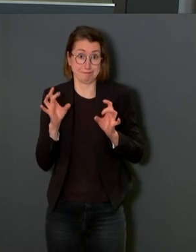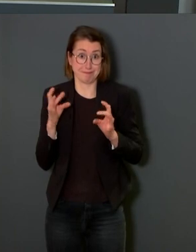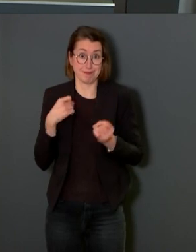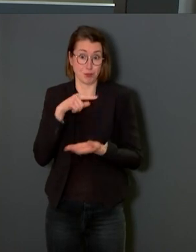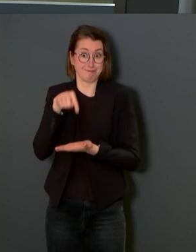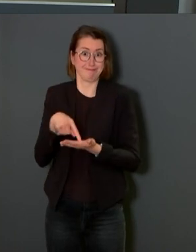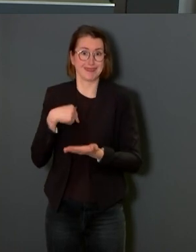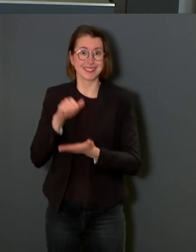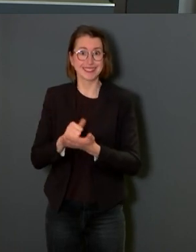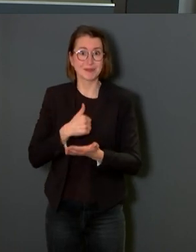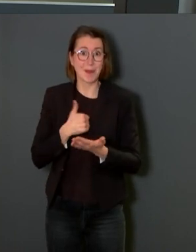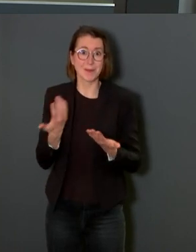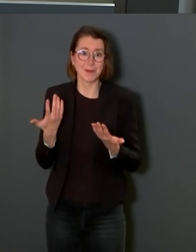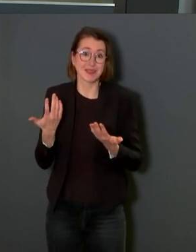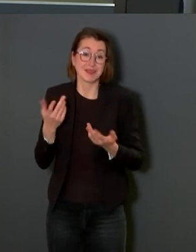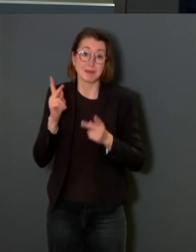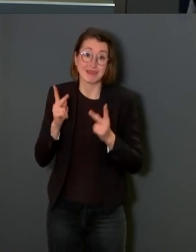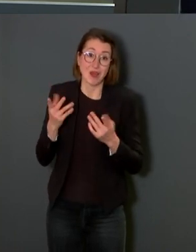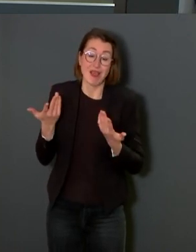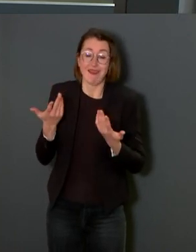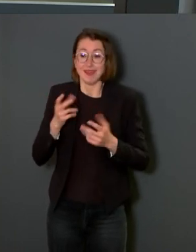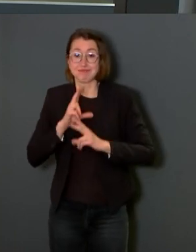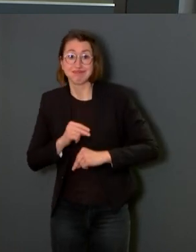assez confortable. Merci.